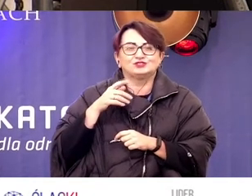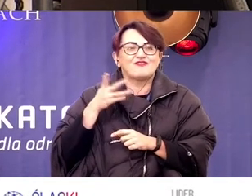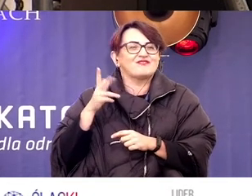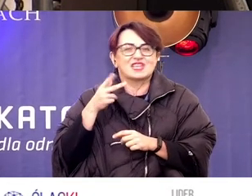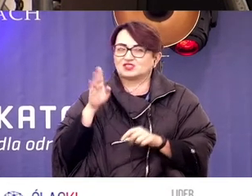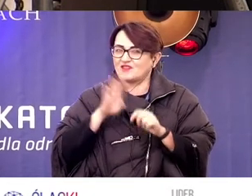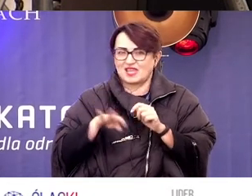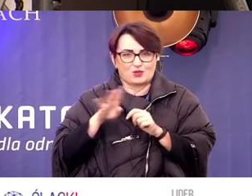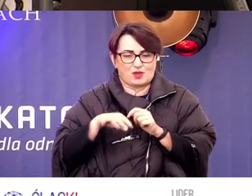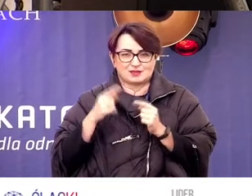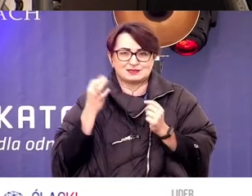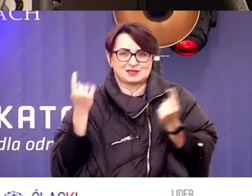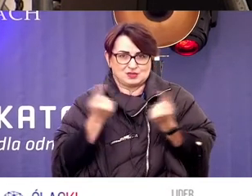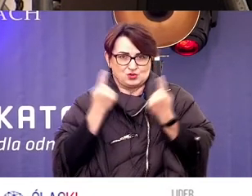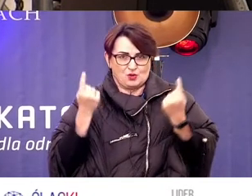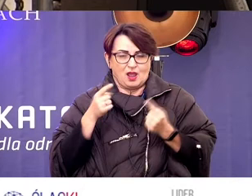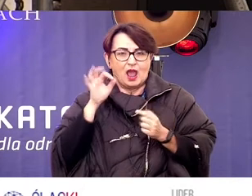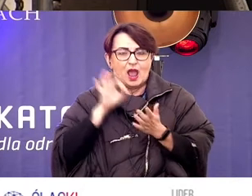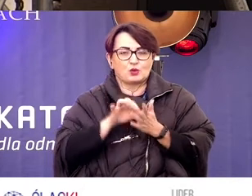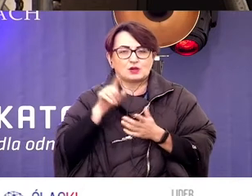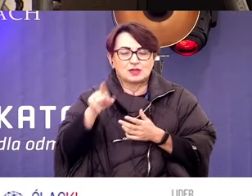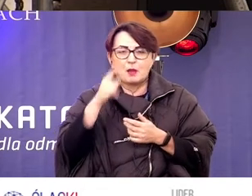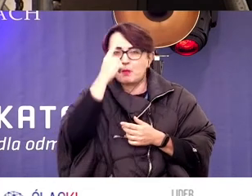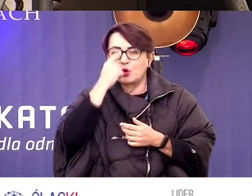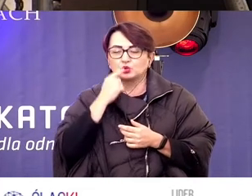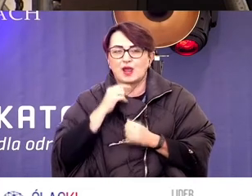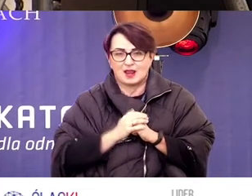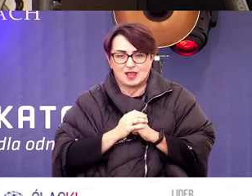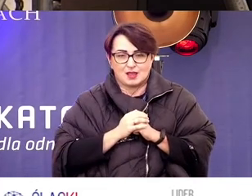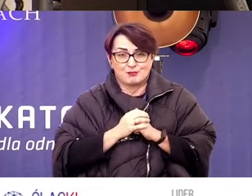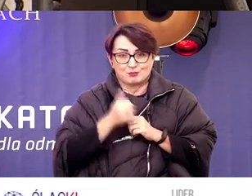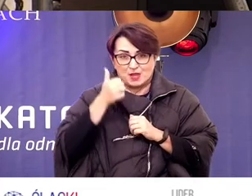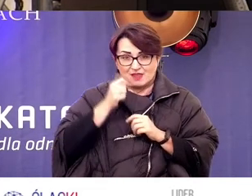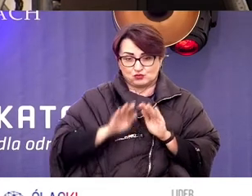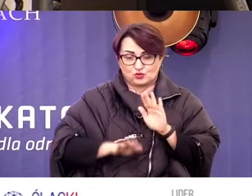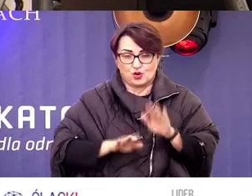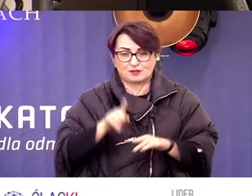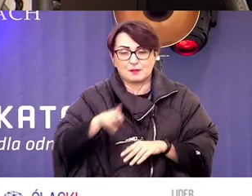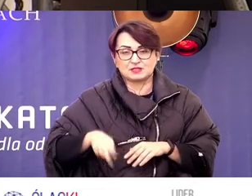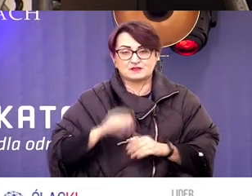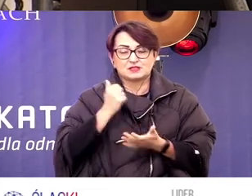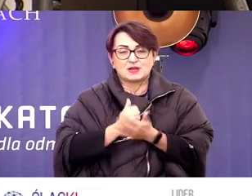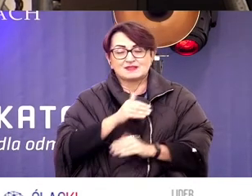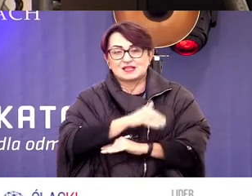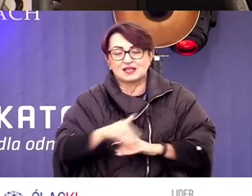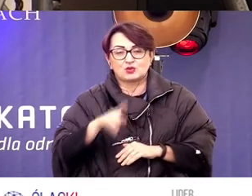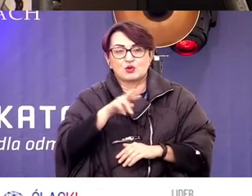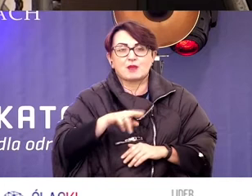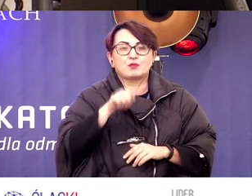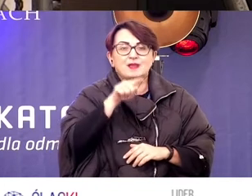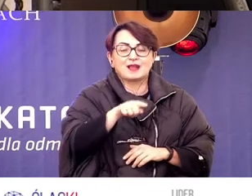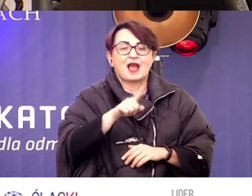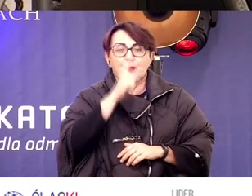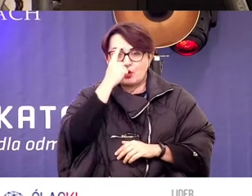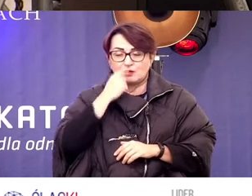okoliczności, ponieważ miało to miejsce w Portugalii, więc pierwsze moje kroki stawiałem w Ministerstwie Spraw Zagranicznych Republiki Portugalskiej.